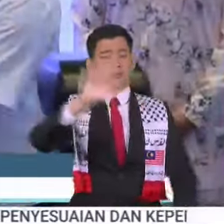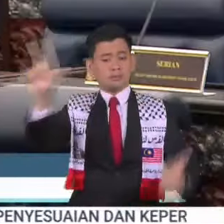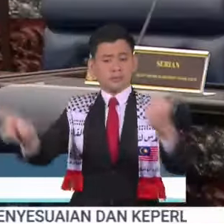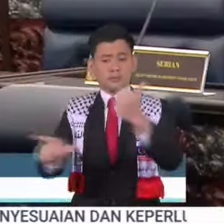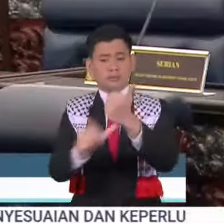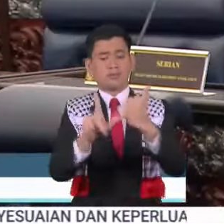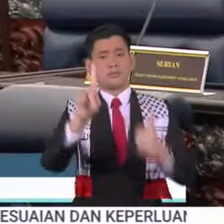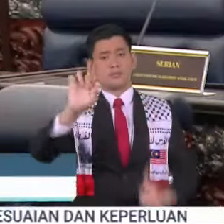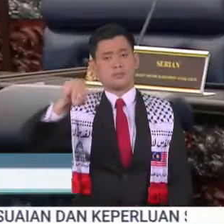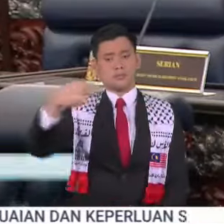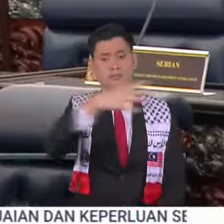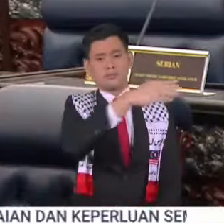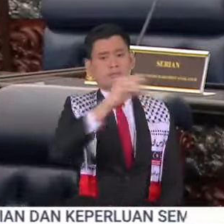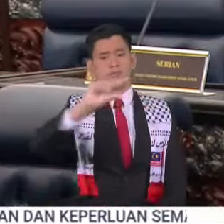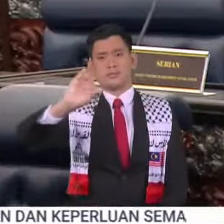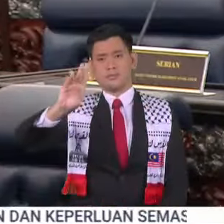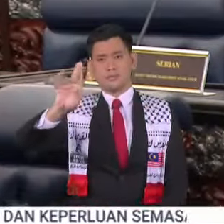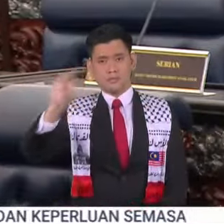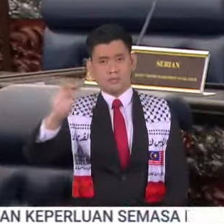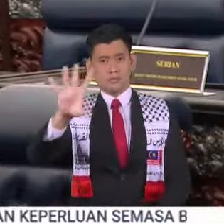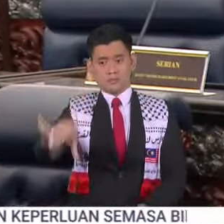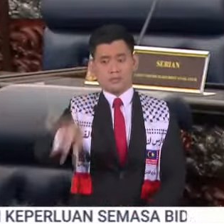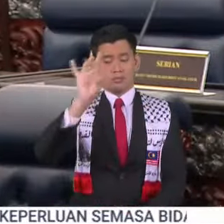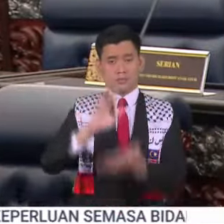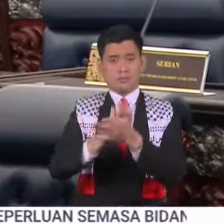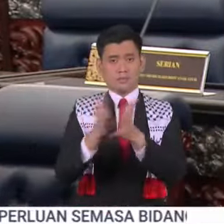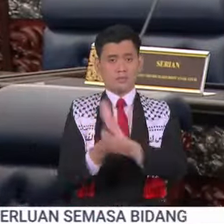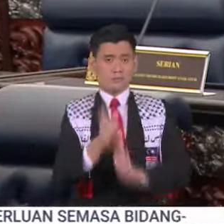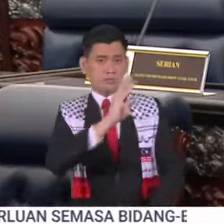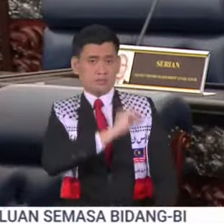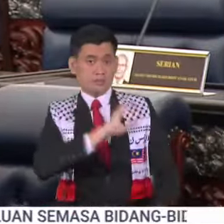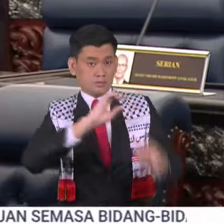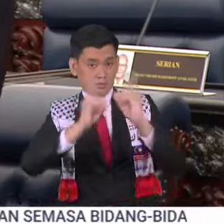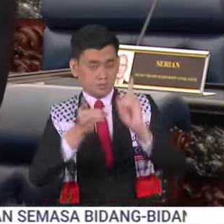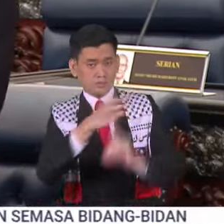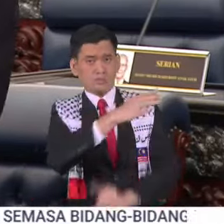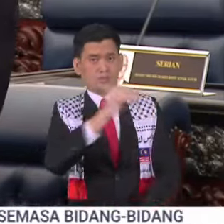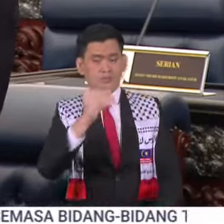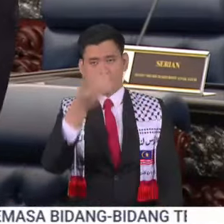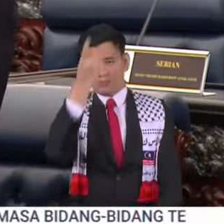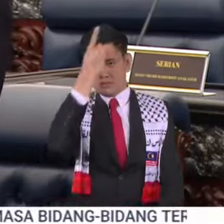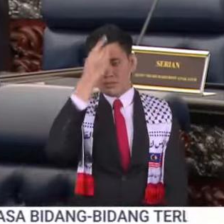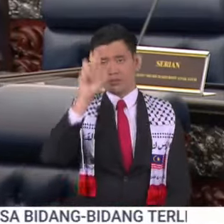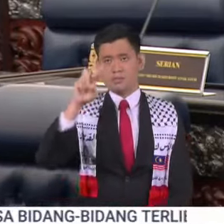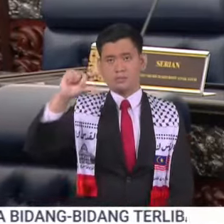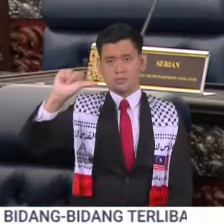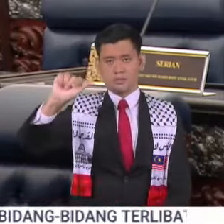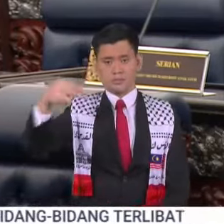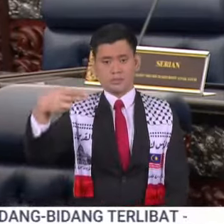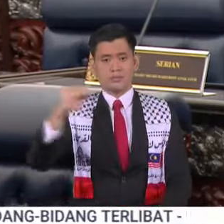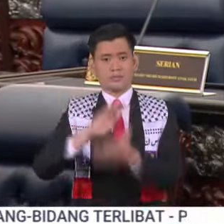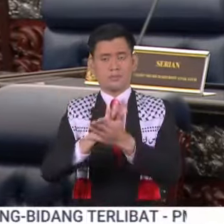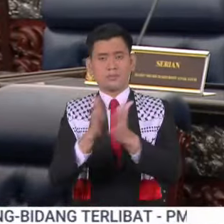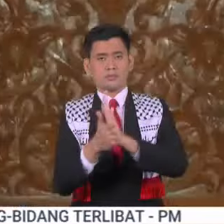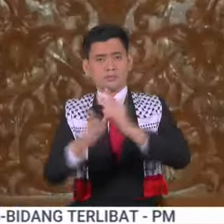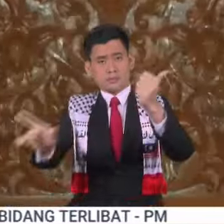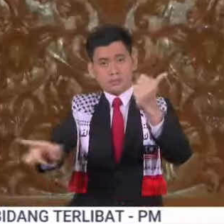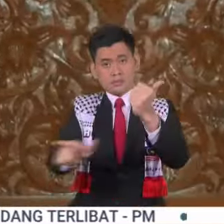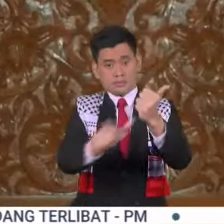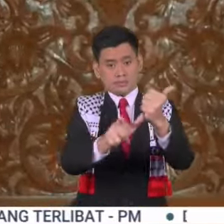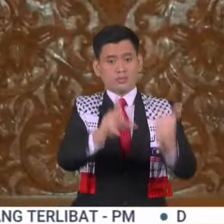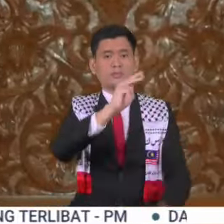Ning Gobin sing di pula dilantik sebagai Menteri digital sementara Datuk Uga anak kumbong sebagai timbalan